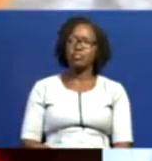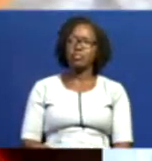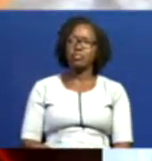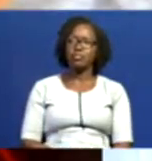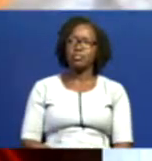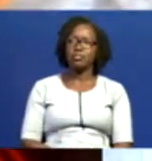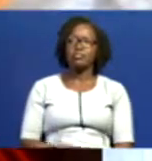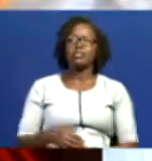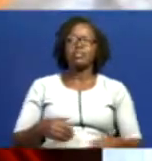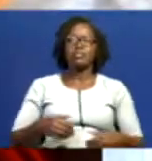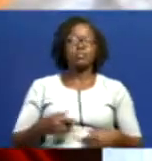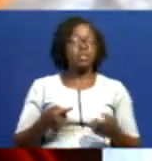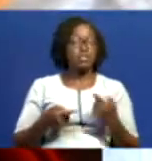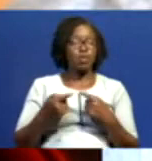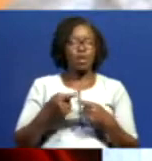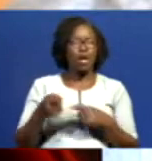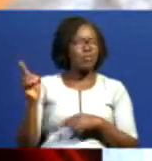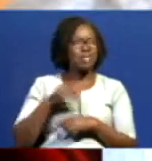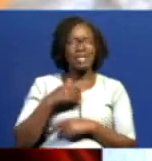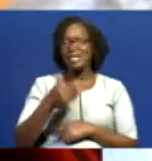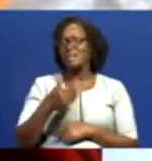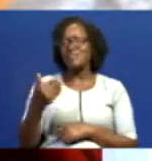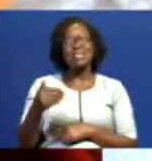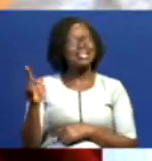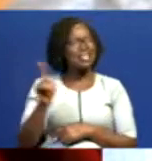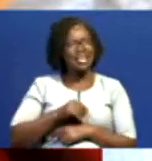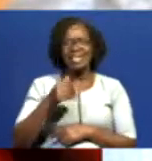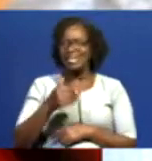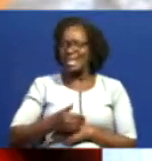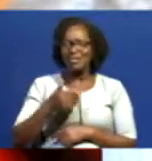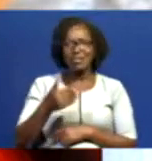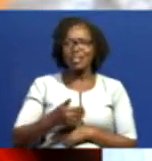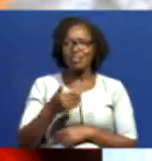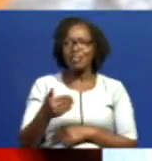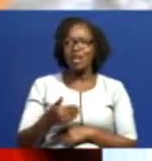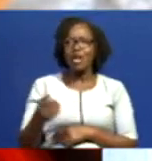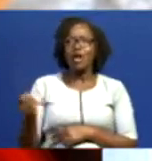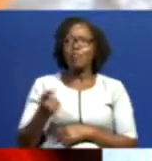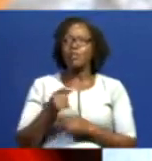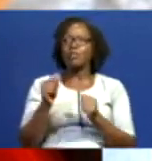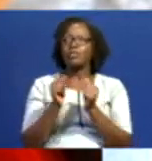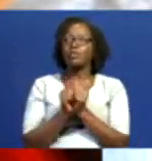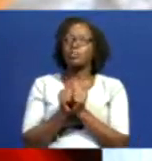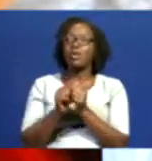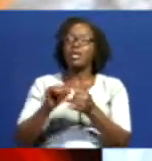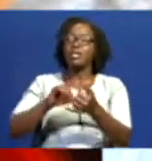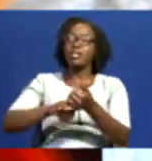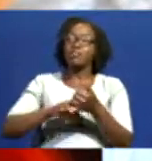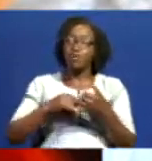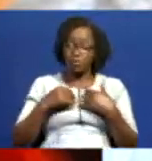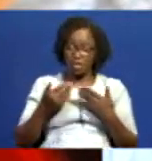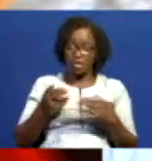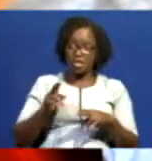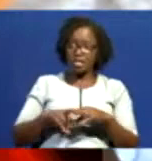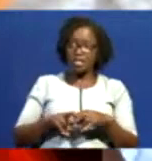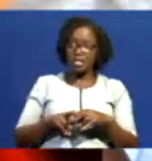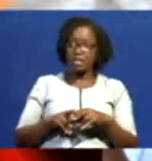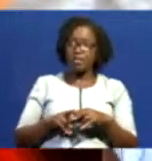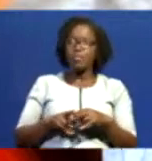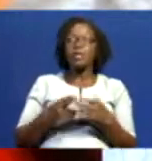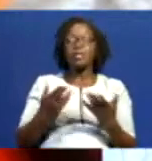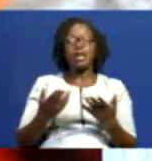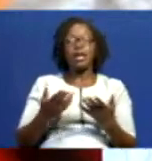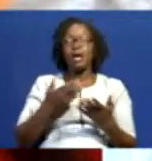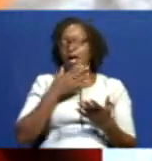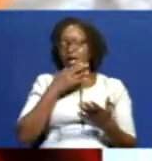Hawa vijana walikuwa wanakuja kila siku. Sasa mwezi wa 10 walinipata kama nimekaa hapa. Mzee alikuwa anapiga randa.